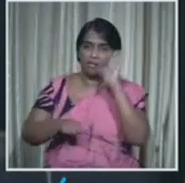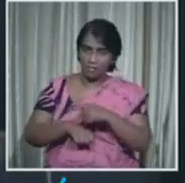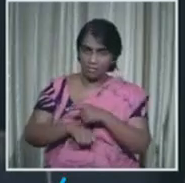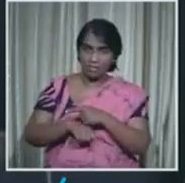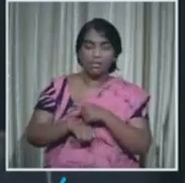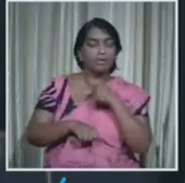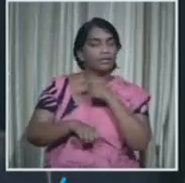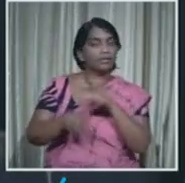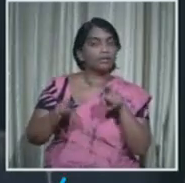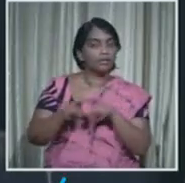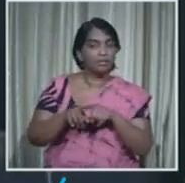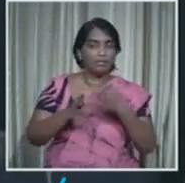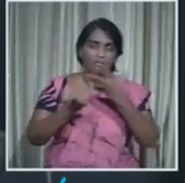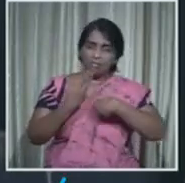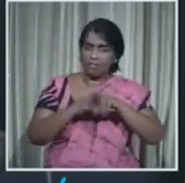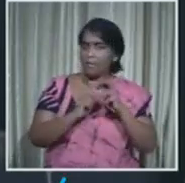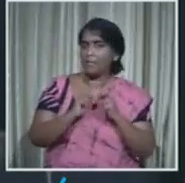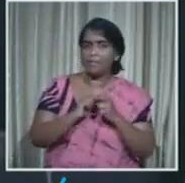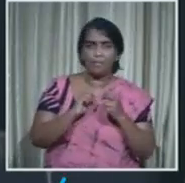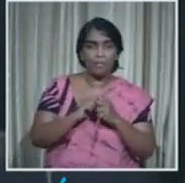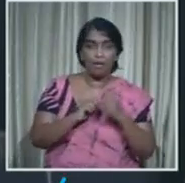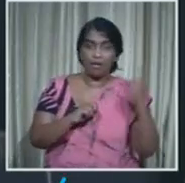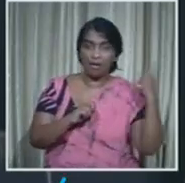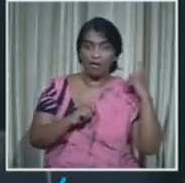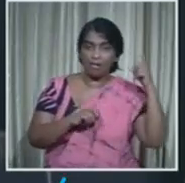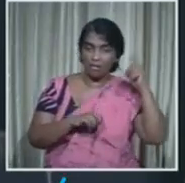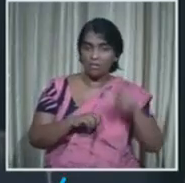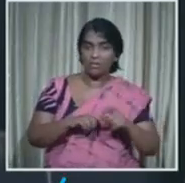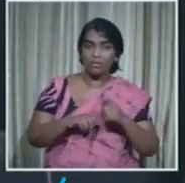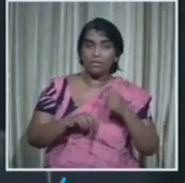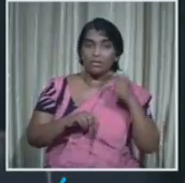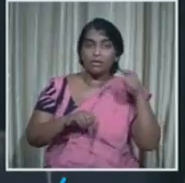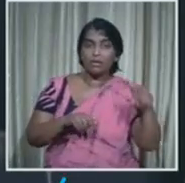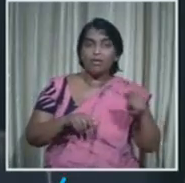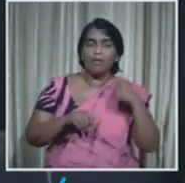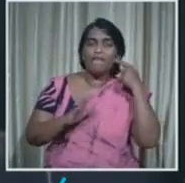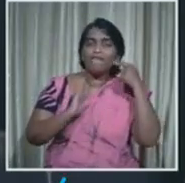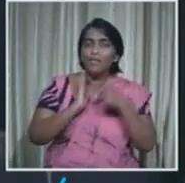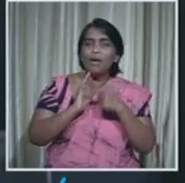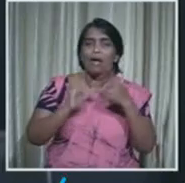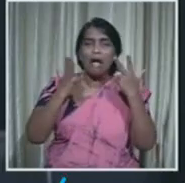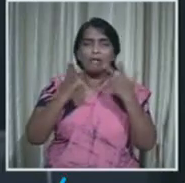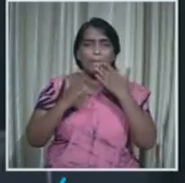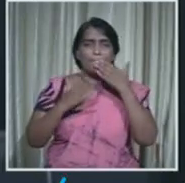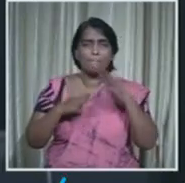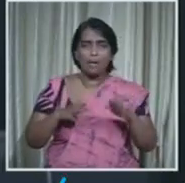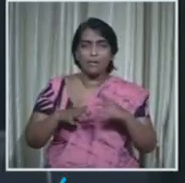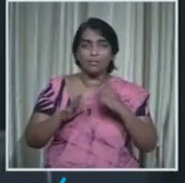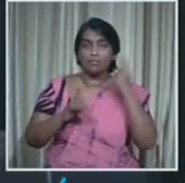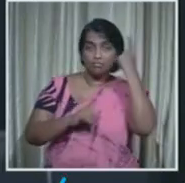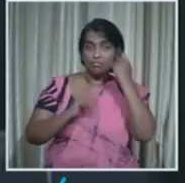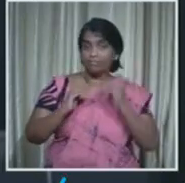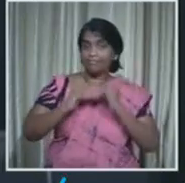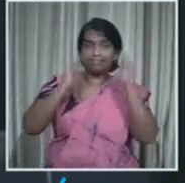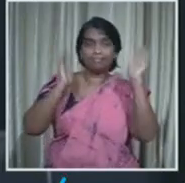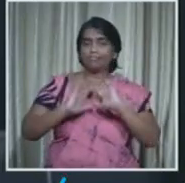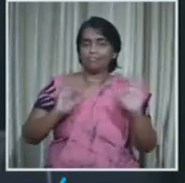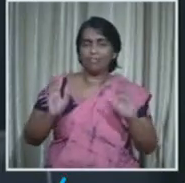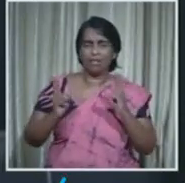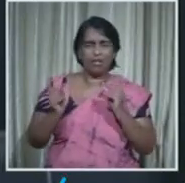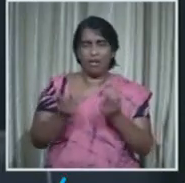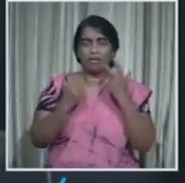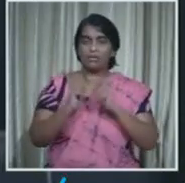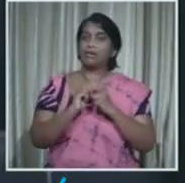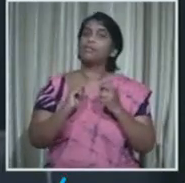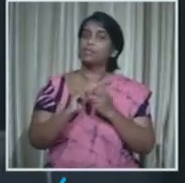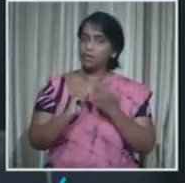ඉතින් ව්‍යාකූල තත්වයකදී මේ සෙබළු අටපාස් වෙච්ච කට්ටිය මේගොල්ලෝ සමහරලාට කලබල වෙලා නොඑක් දේවල් වෙන්න පුළුවන්.